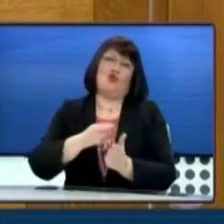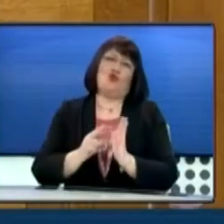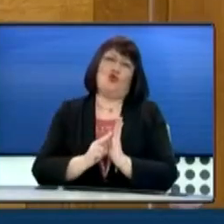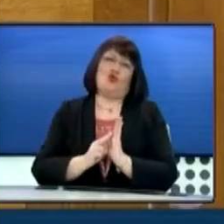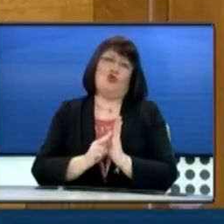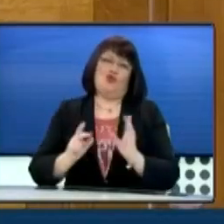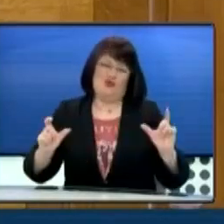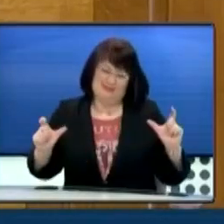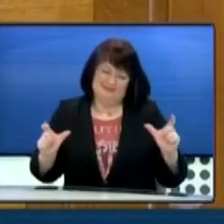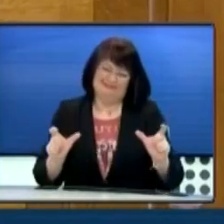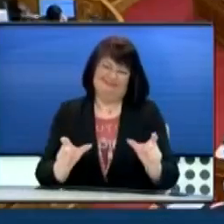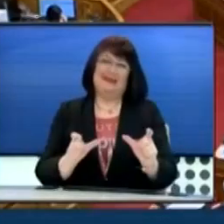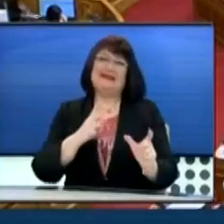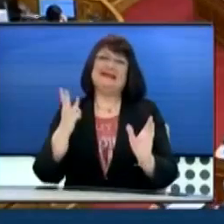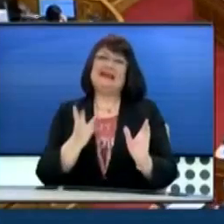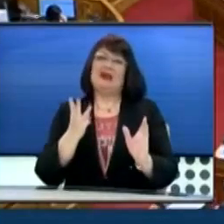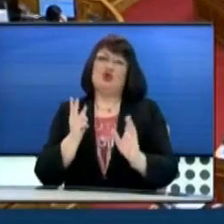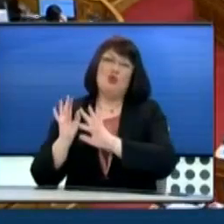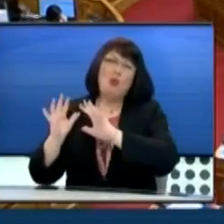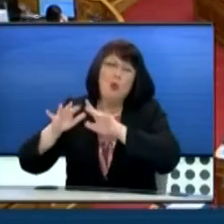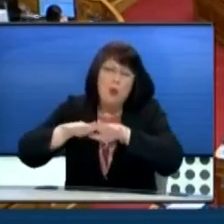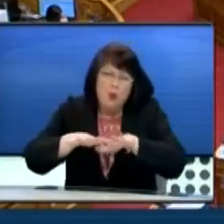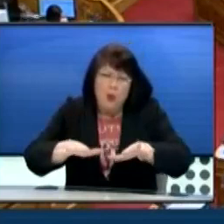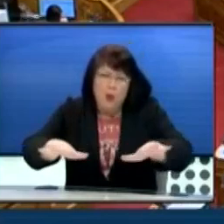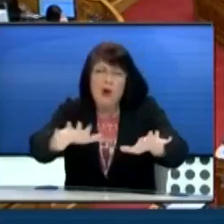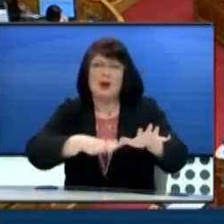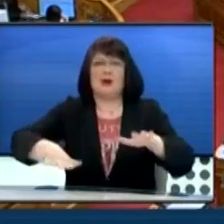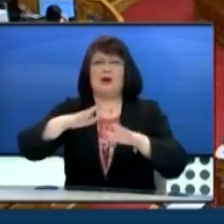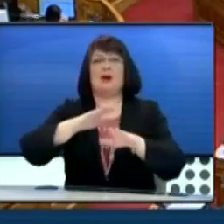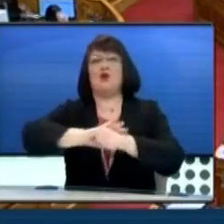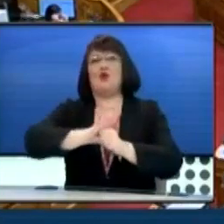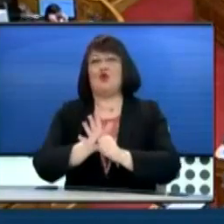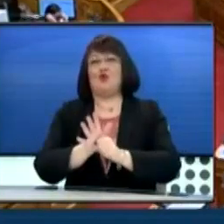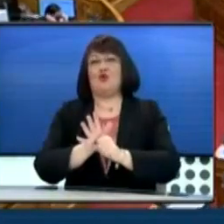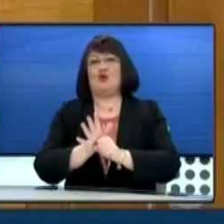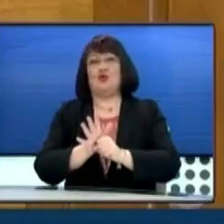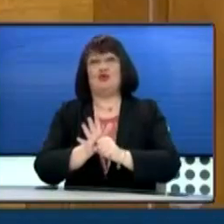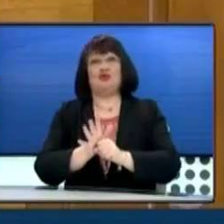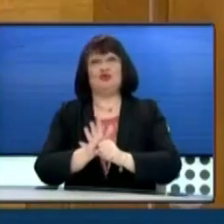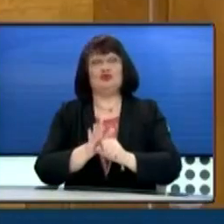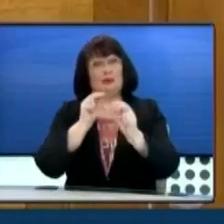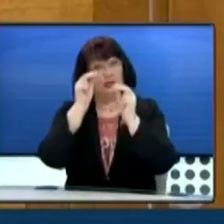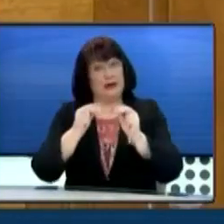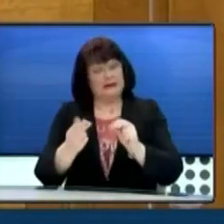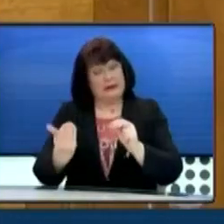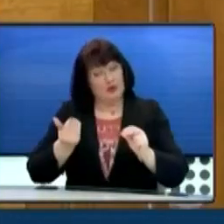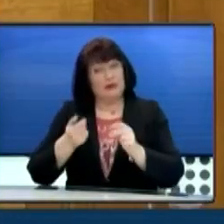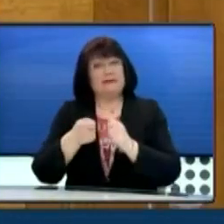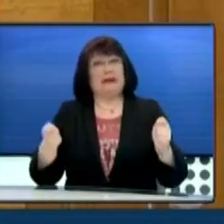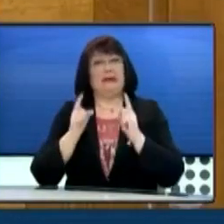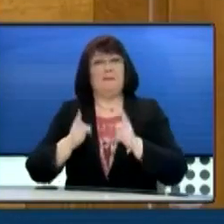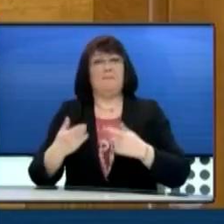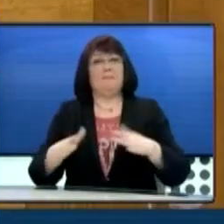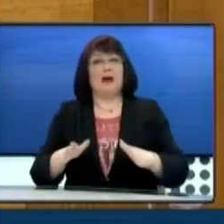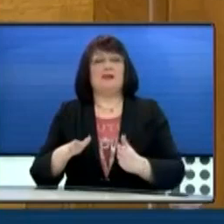στους συγκεκριμένους χρόνους που πρέπει να τους έχουμε, για να μπορεί να έχει εμβολιαστεί μέχρι το Πάσχα ένα σημαντικός αριθμός πληθυσμού και στα